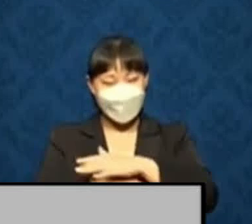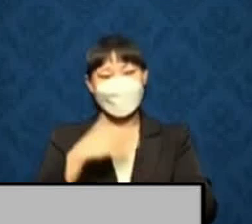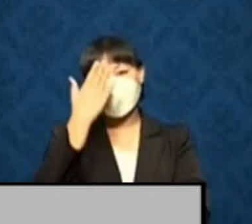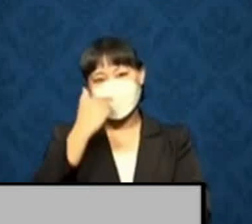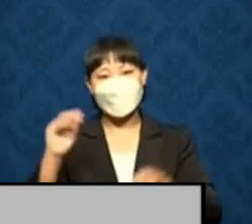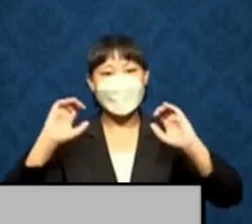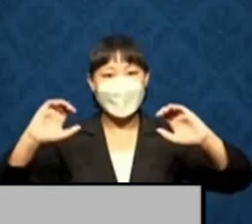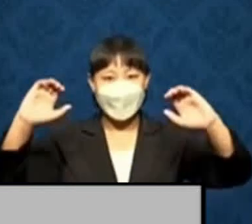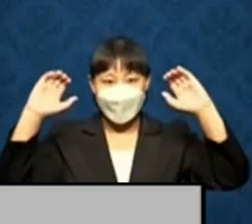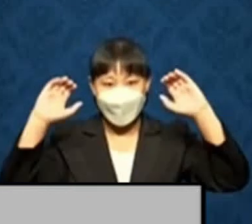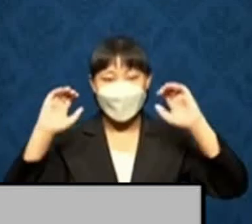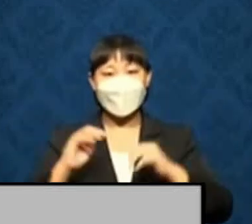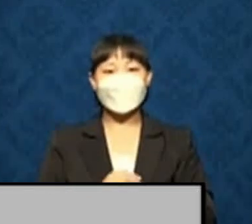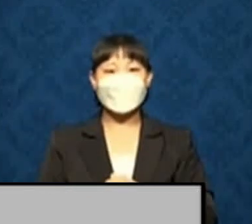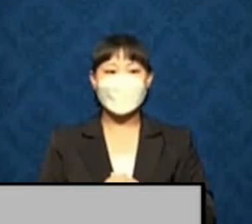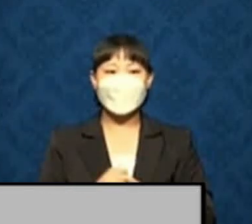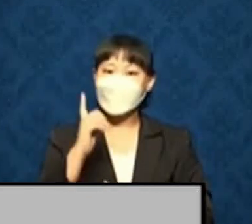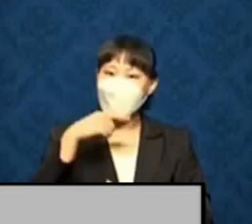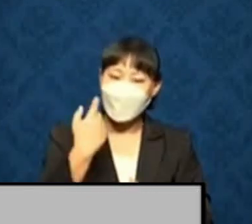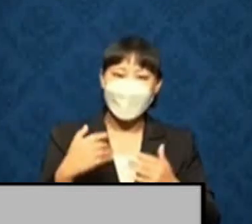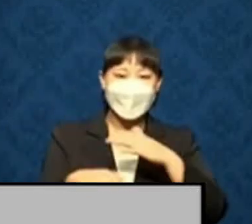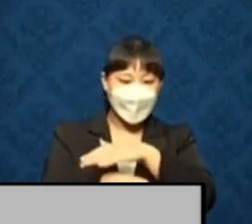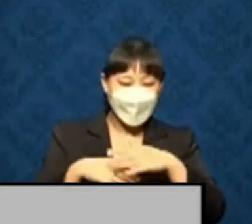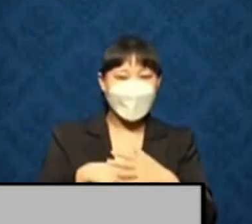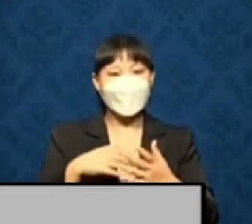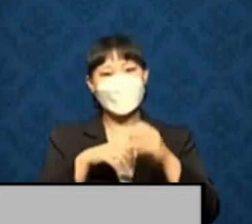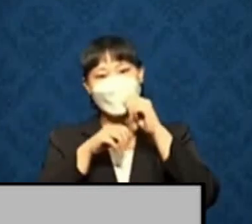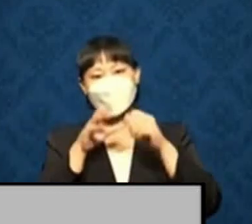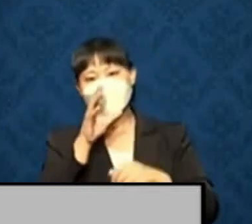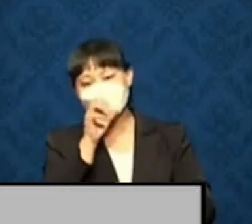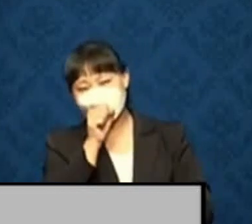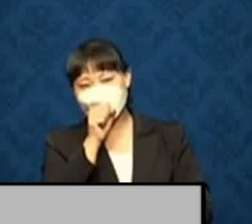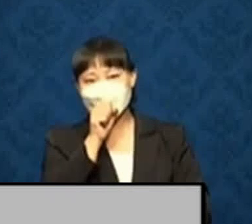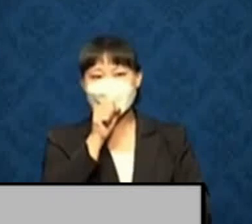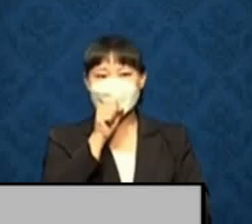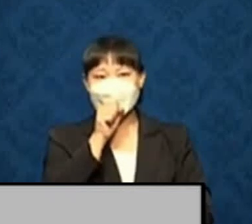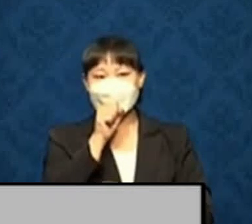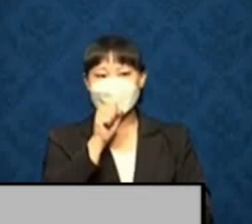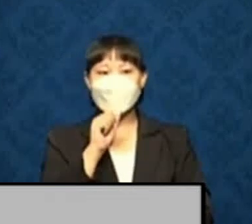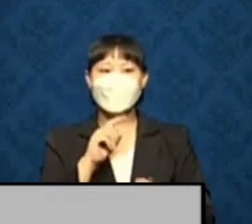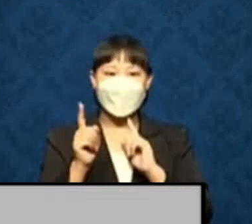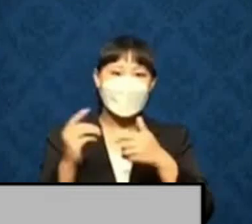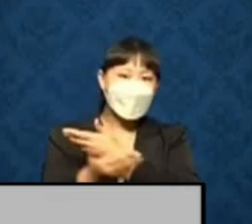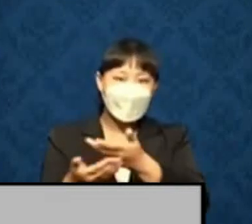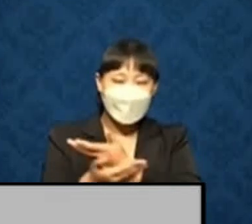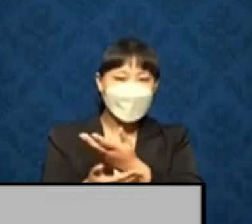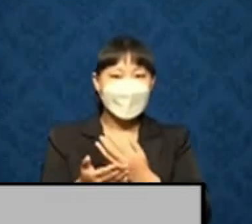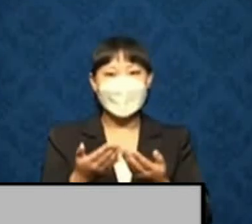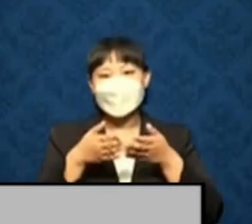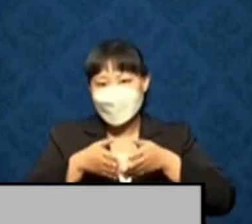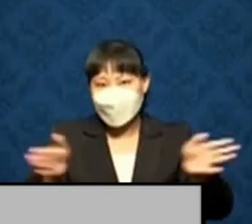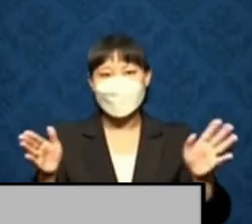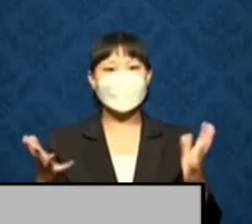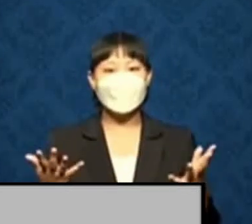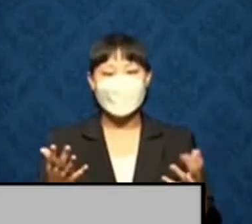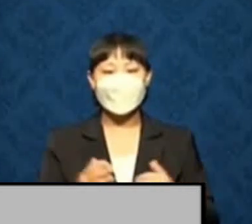ลหรือไม่มีใครนำข้อมูลที่เขาเรียกว่าเป็นความลับหรือข้อมูลในการเจรจามาเปิดเผยนะครับ